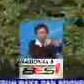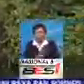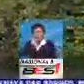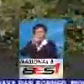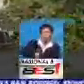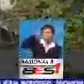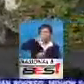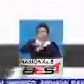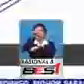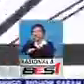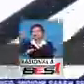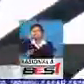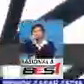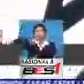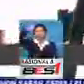Tenggara.